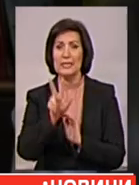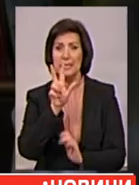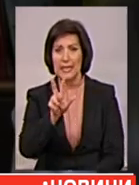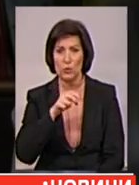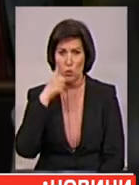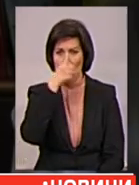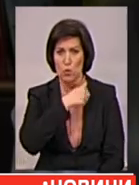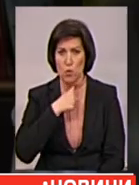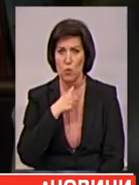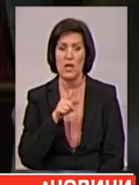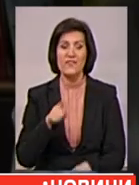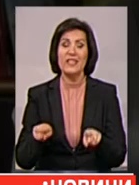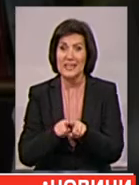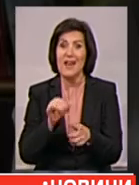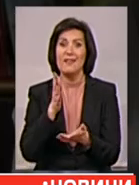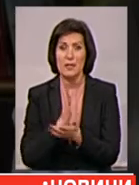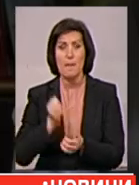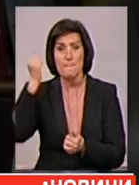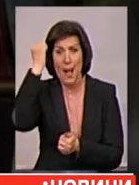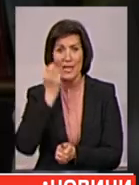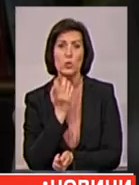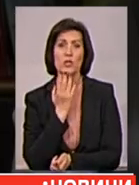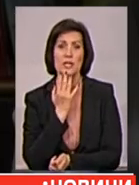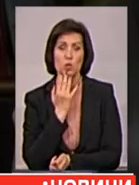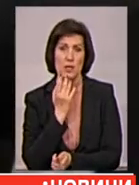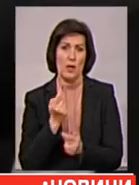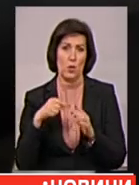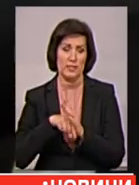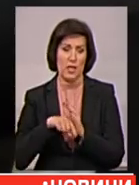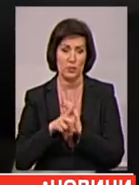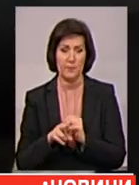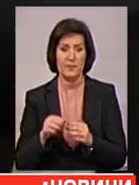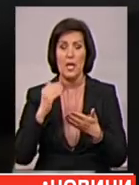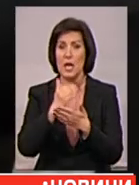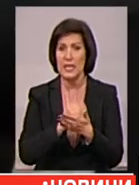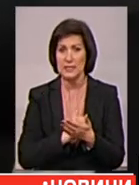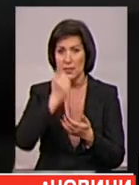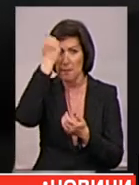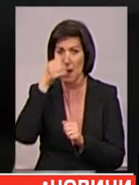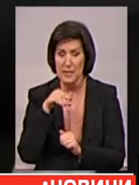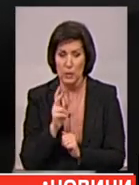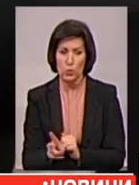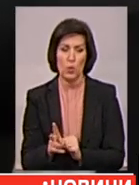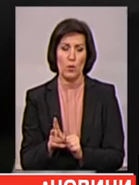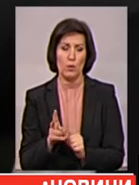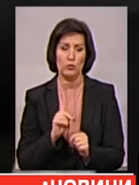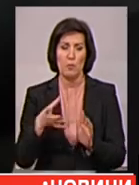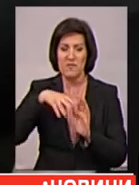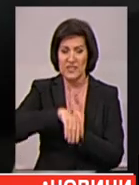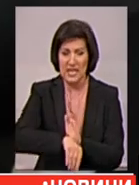1963 року. І він так і є пам'яткою національного значення. Реєстр пам'яток, щоб